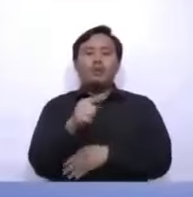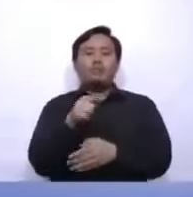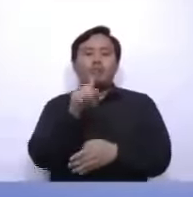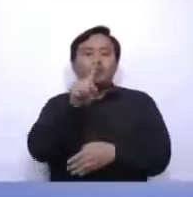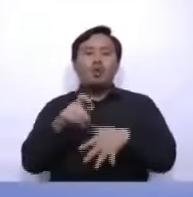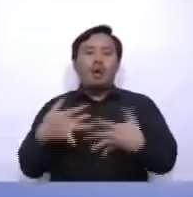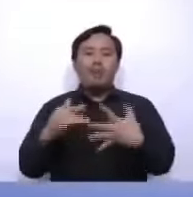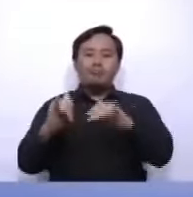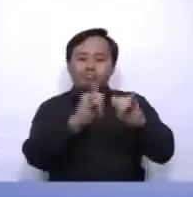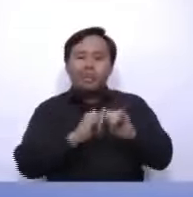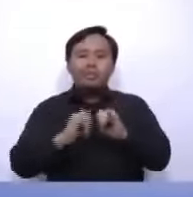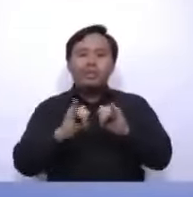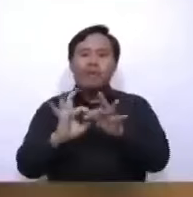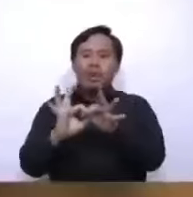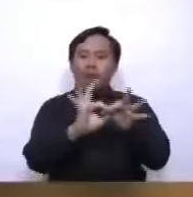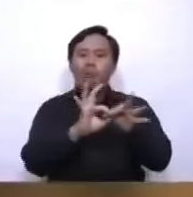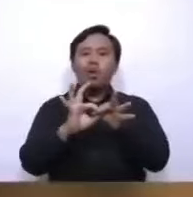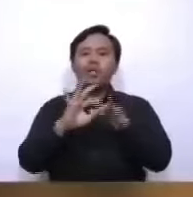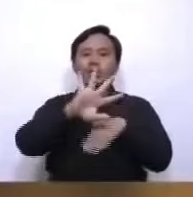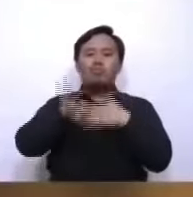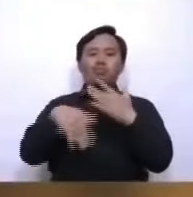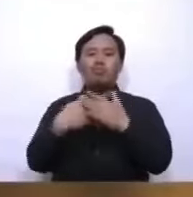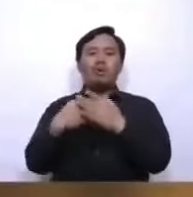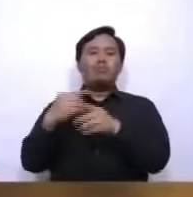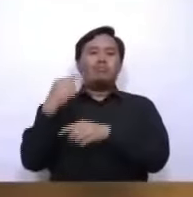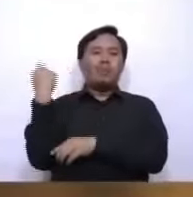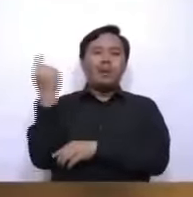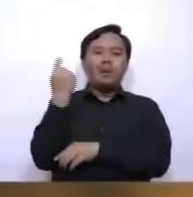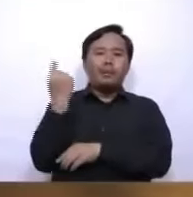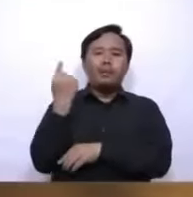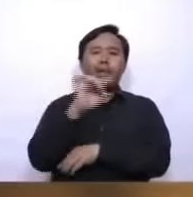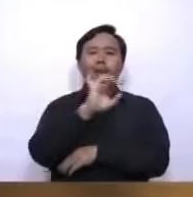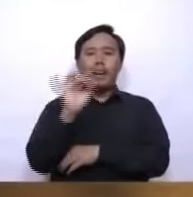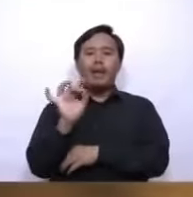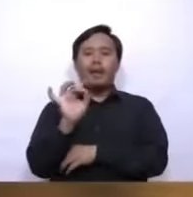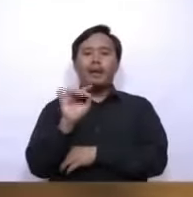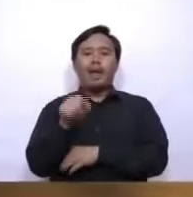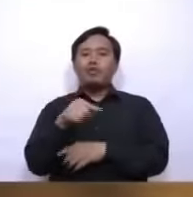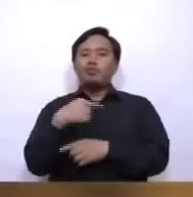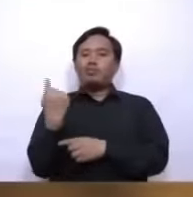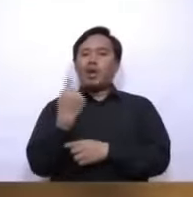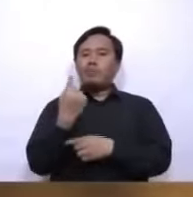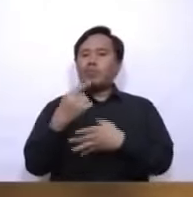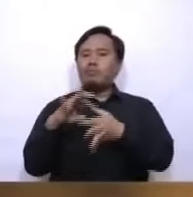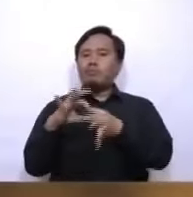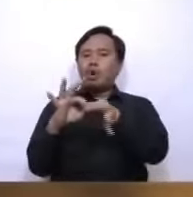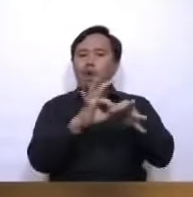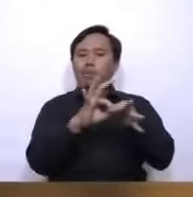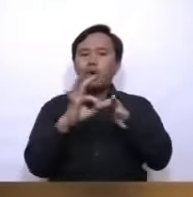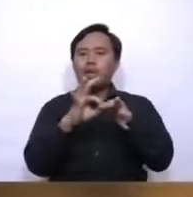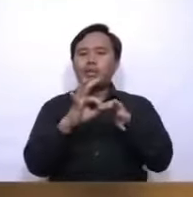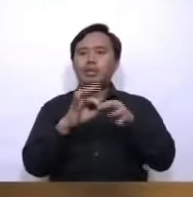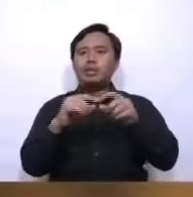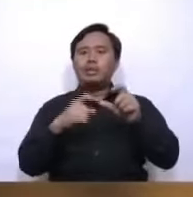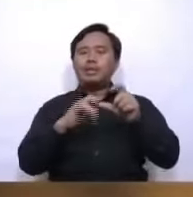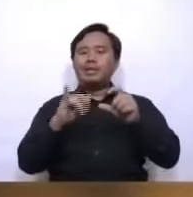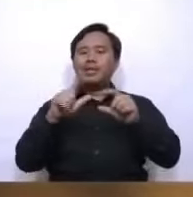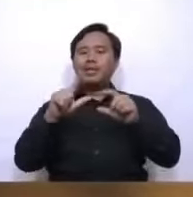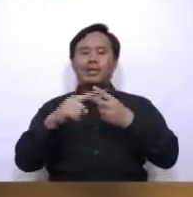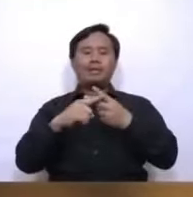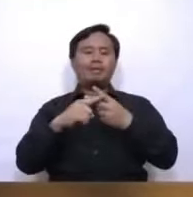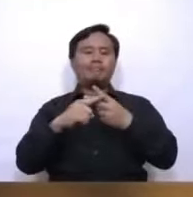kebersamaan, kolaborasi di antara stakeholder yang ada di Jawa Barat. Itulah prinsip kami dalam kolaborasi, silih asah,